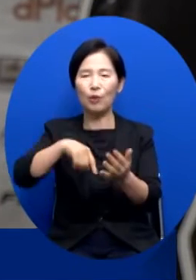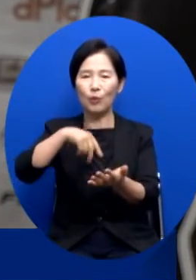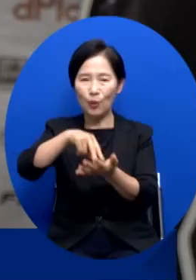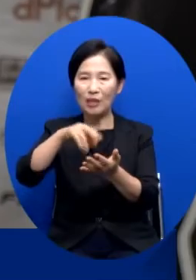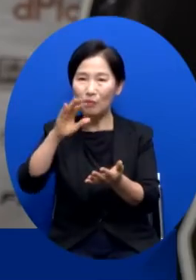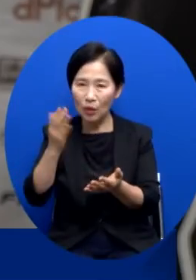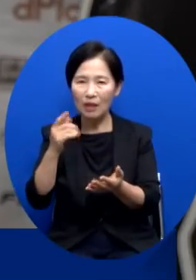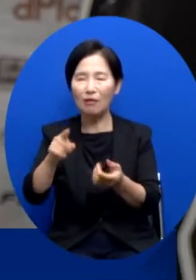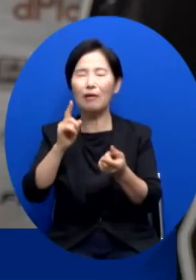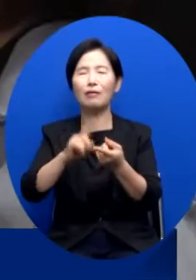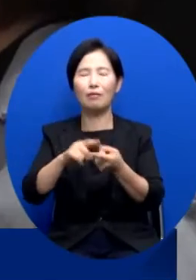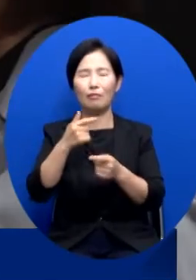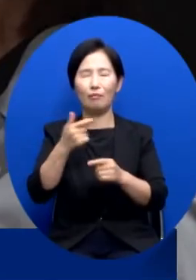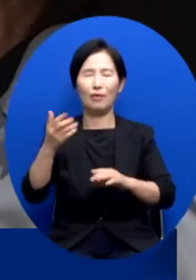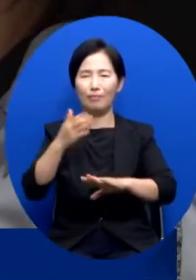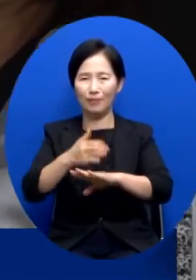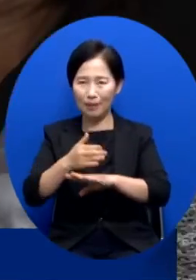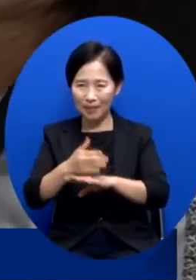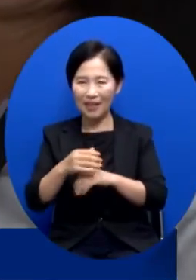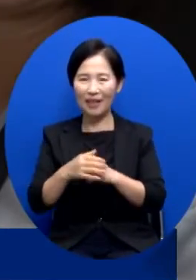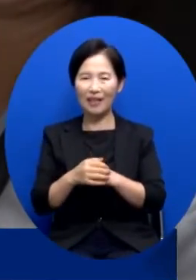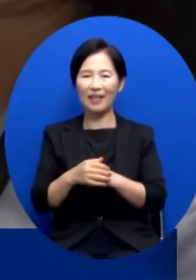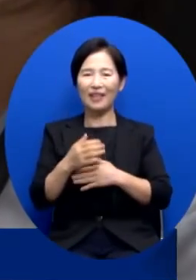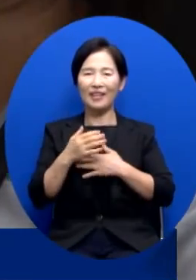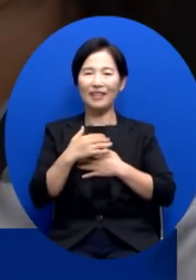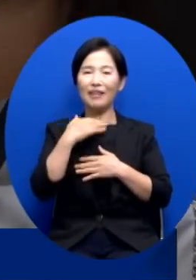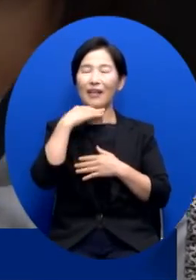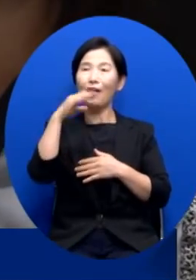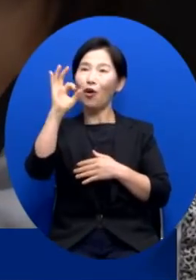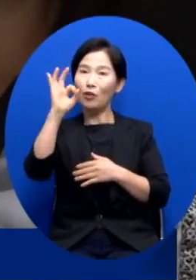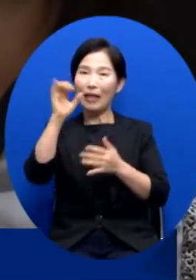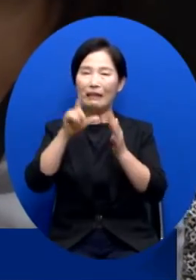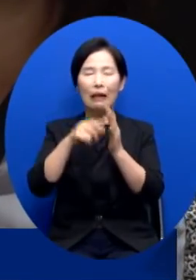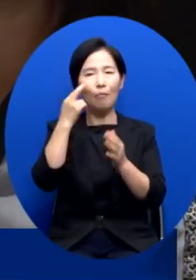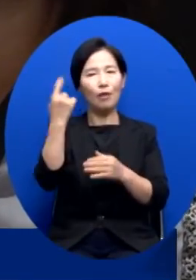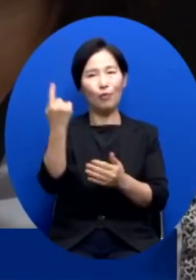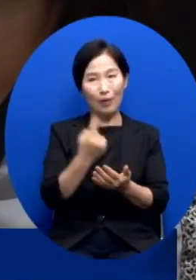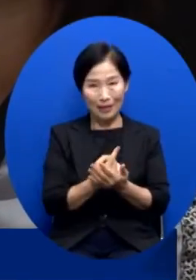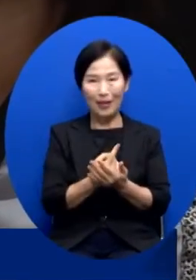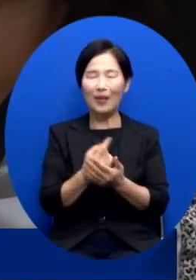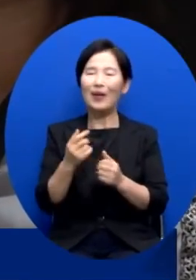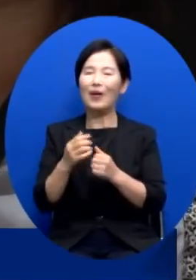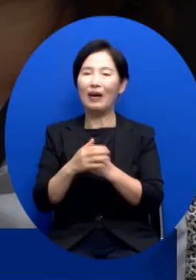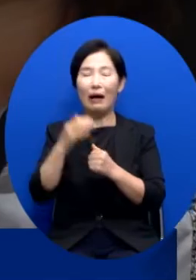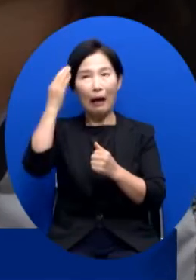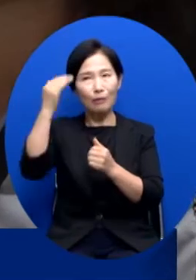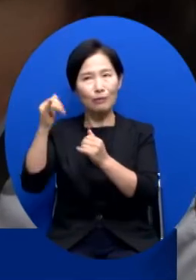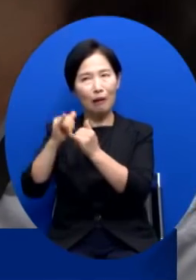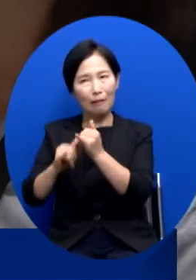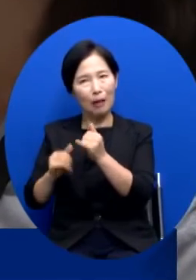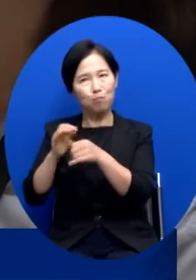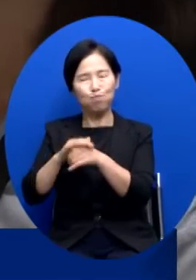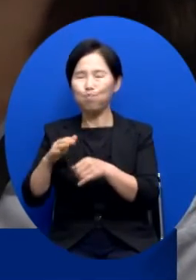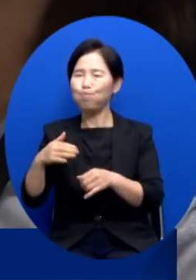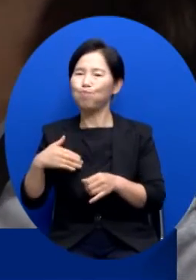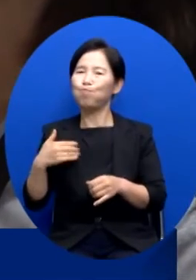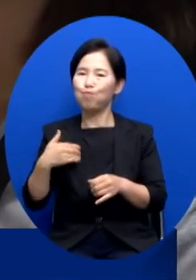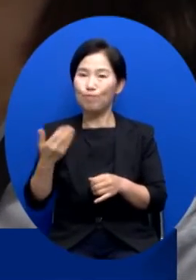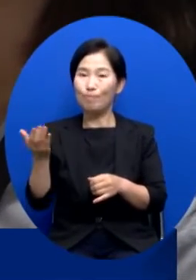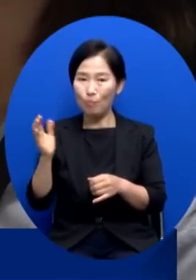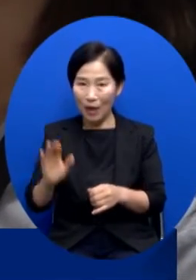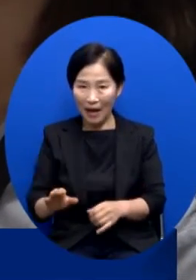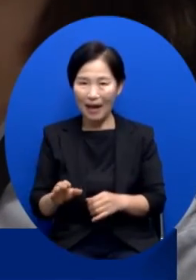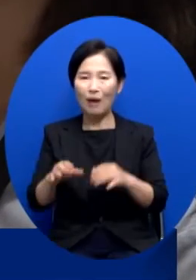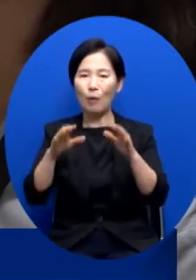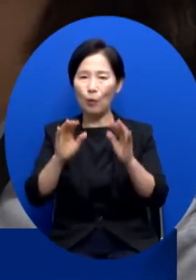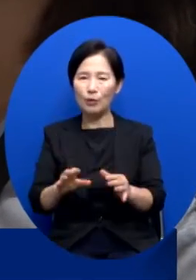너무 감사를 드리고요. 저는 10살 때 미국을 와서 한국 역사를 잘 모르지만 너무